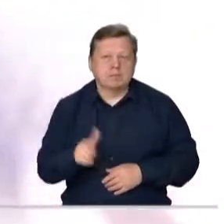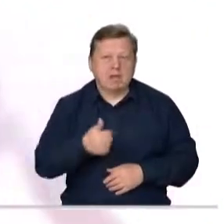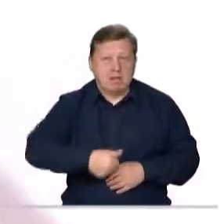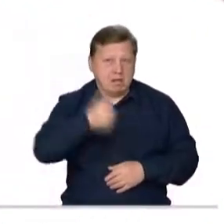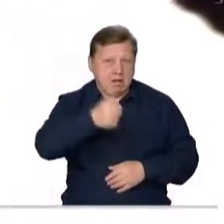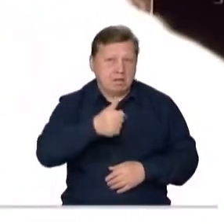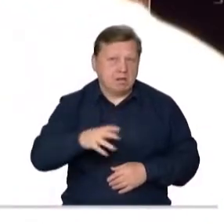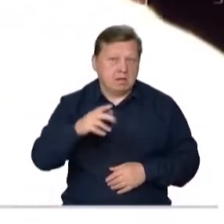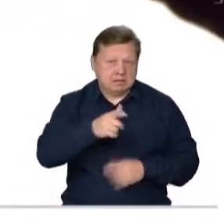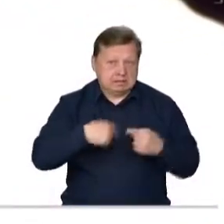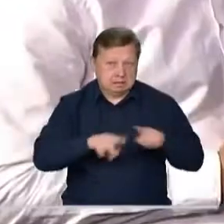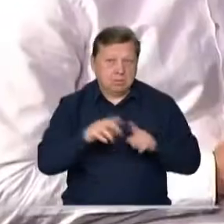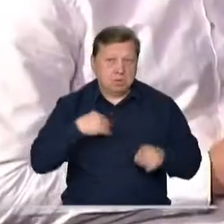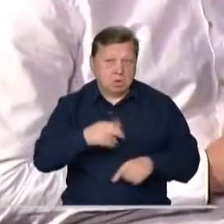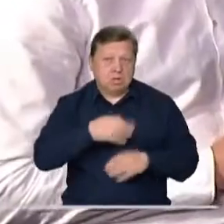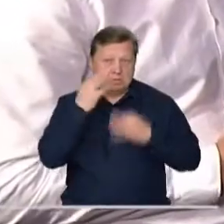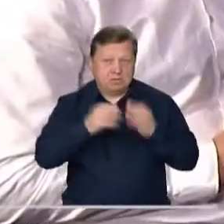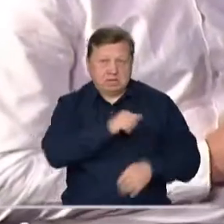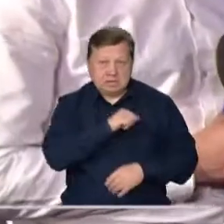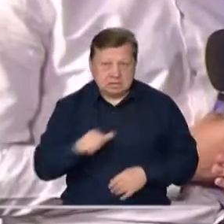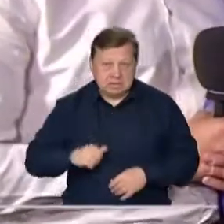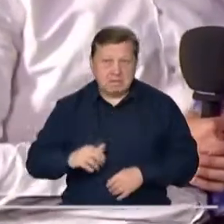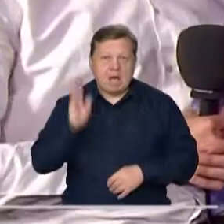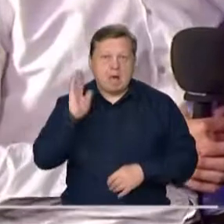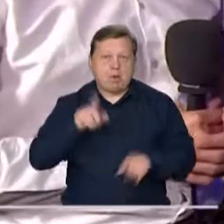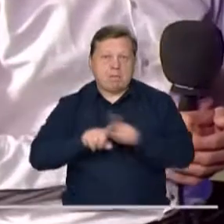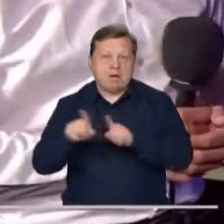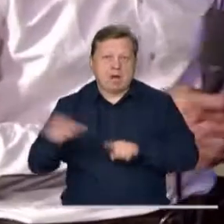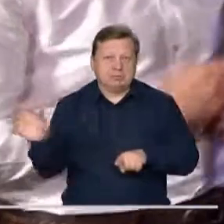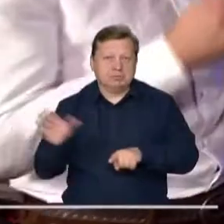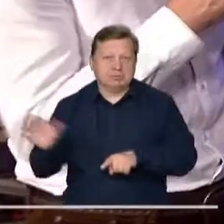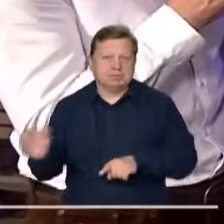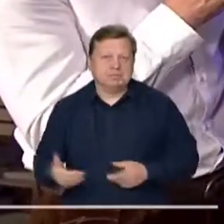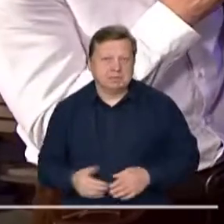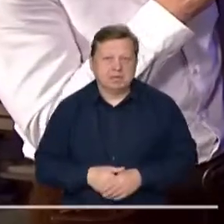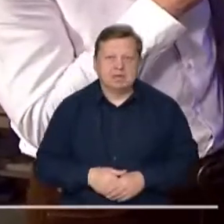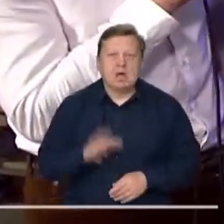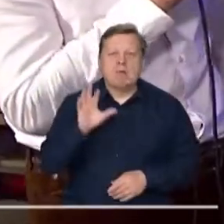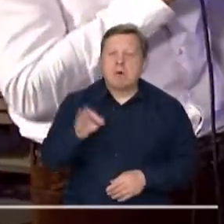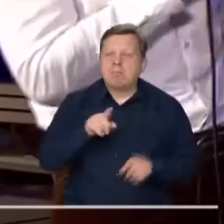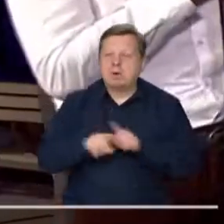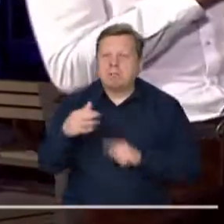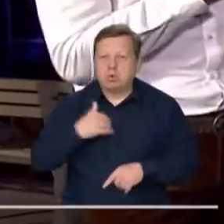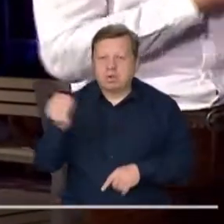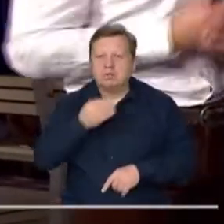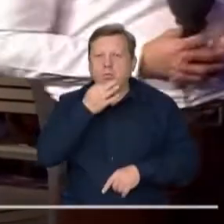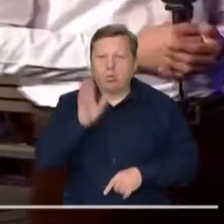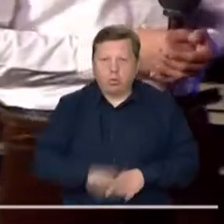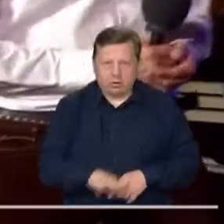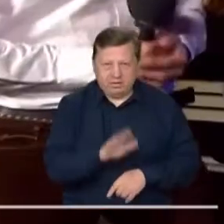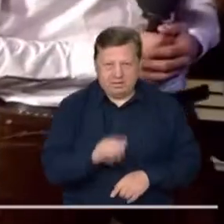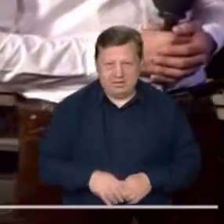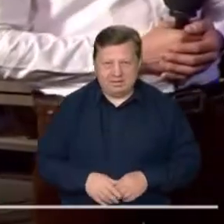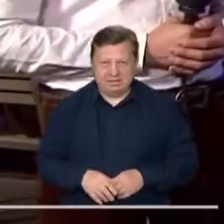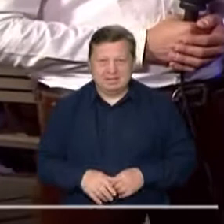zespołu najpierw postanowił koncertować sam, a później światu pokazał braci? Bo bracia byli jeszcze za młodzi. Znacie, to jest tak jak z